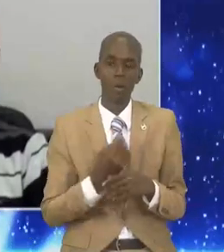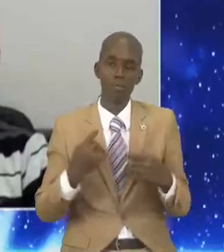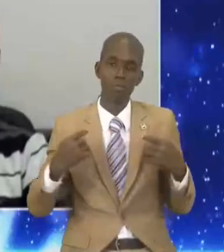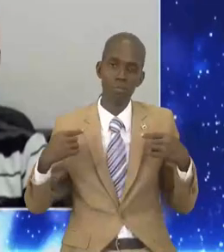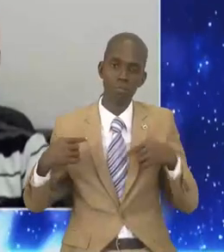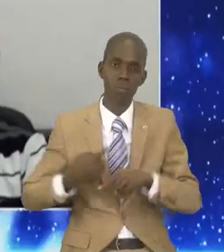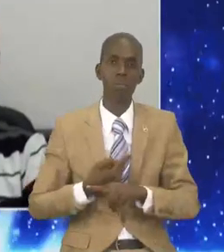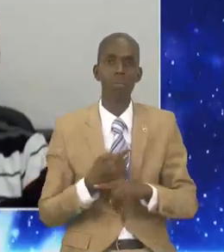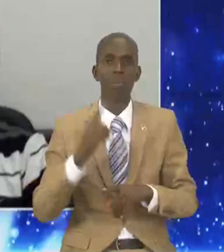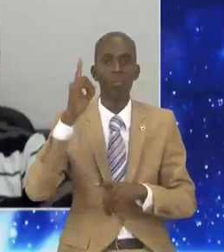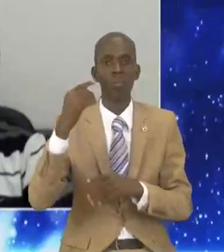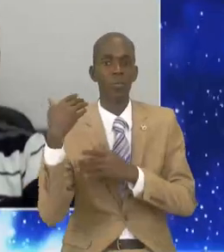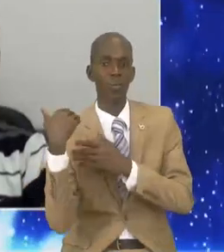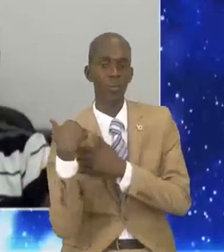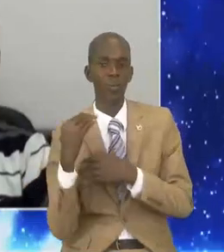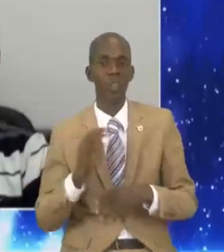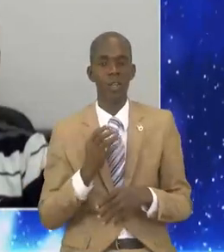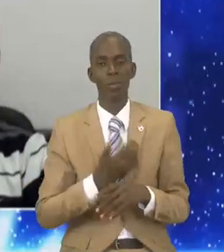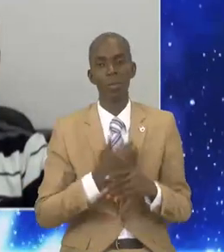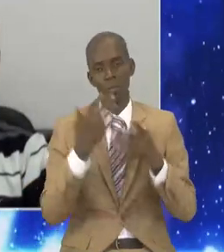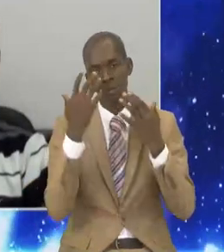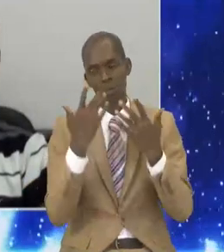Cependant, ce sont nos souffrances qu'il a portées pour nous.